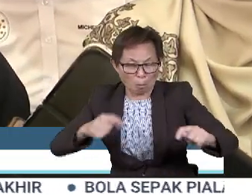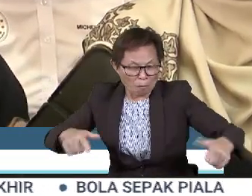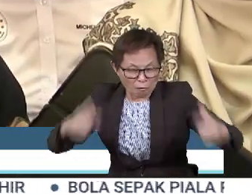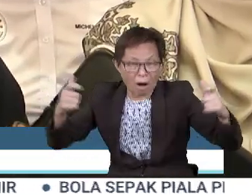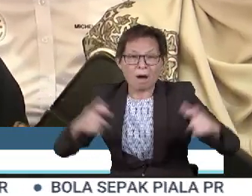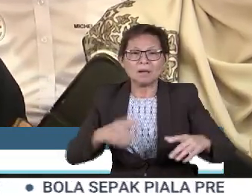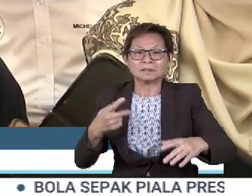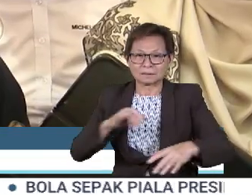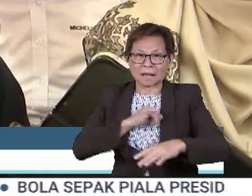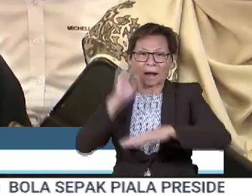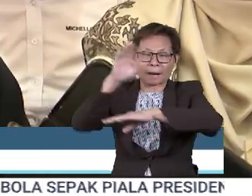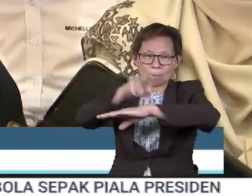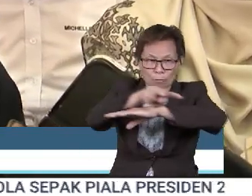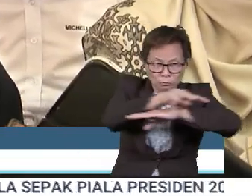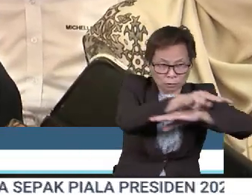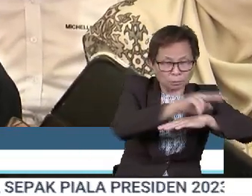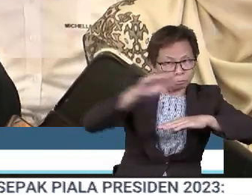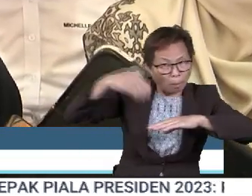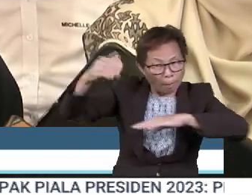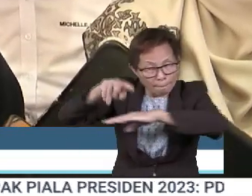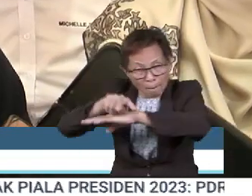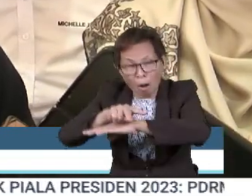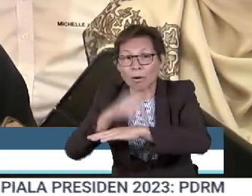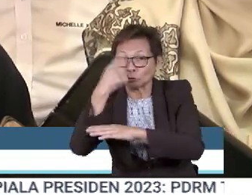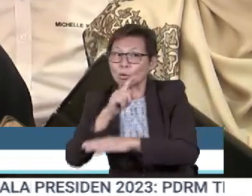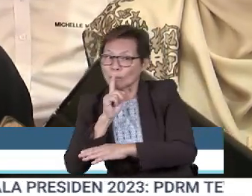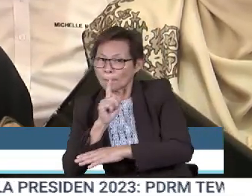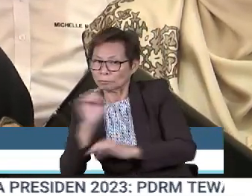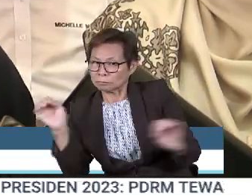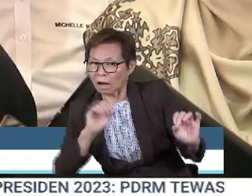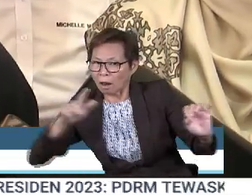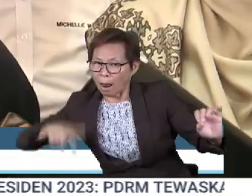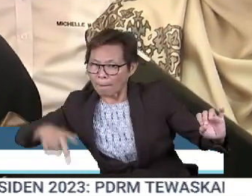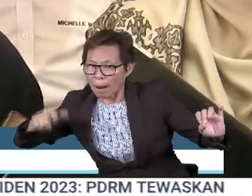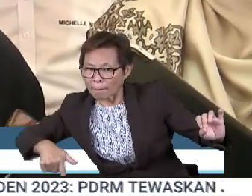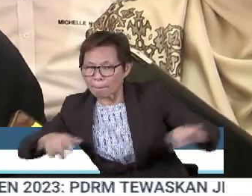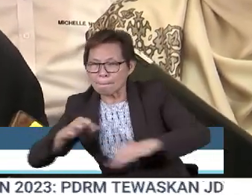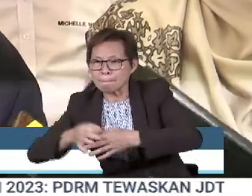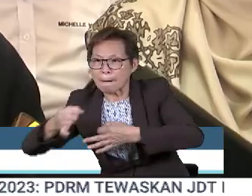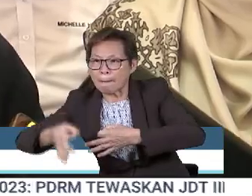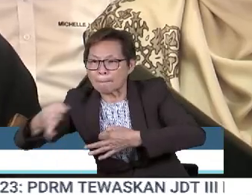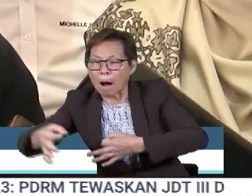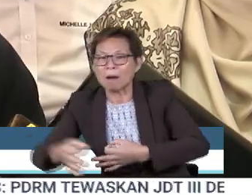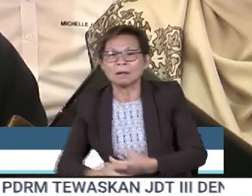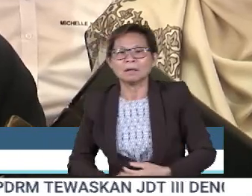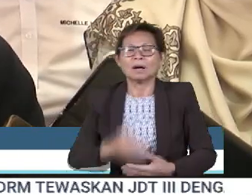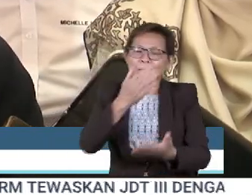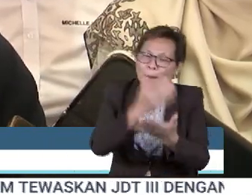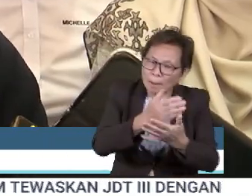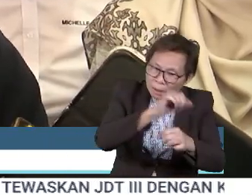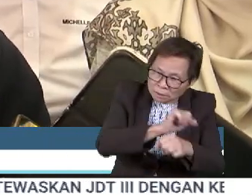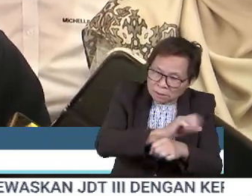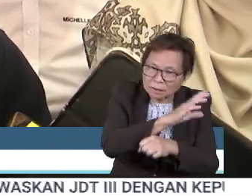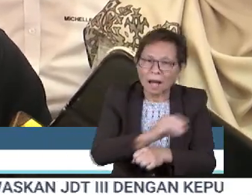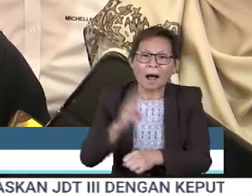day daripada masa ke masa untuk pastikan tidak lagi delay, untuk elakkan sebarang risiko henti tugas, gangguan